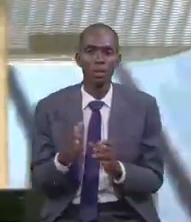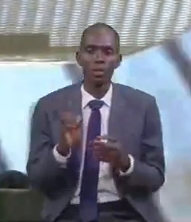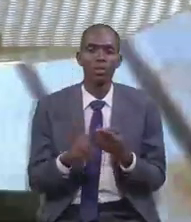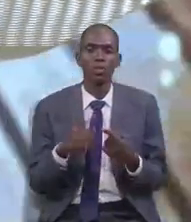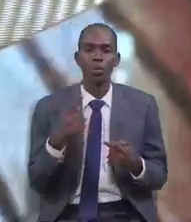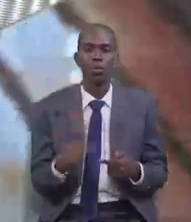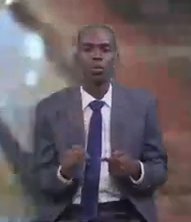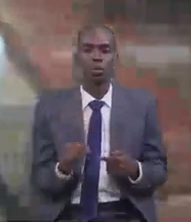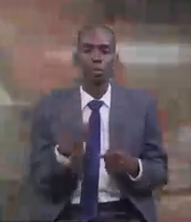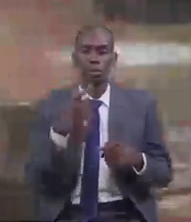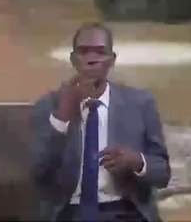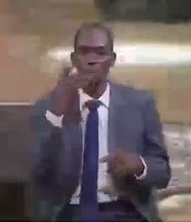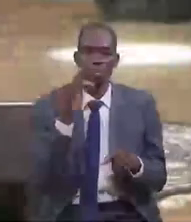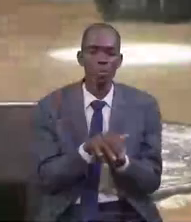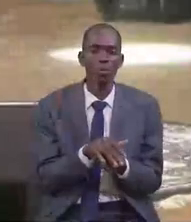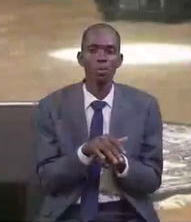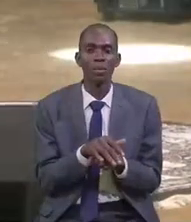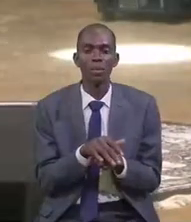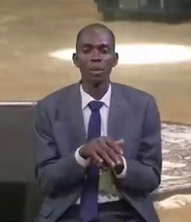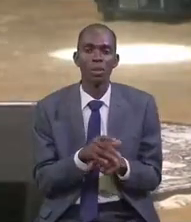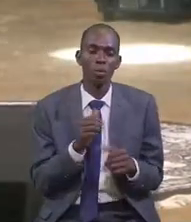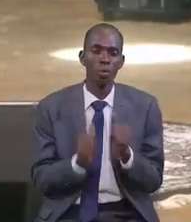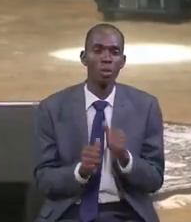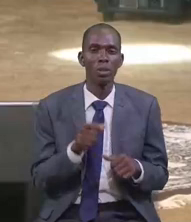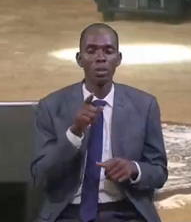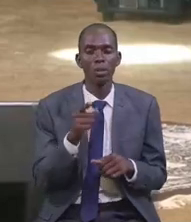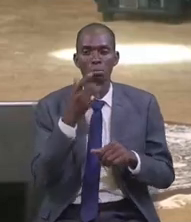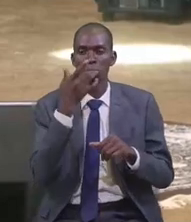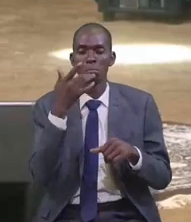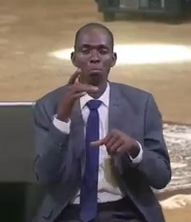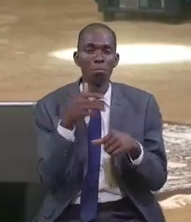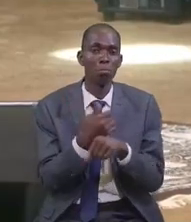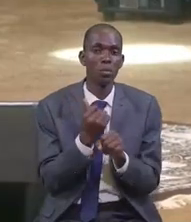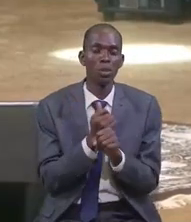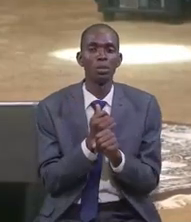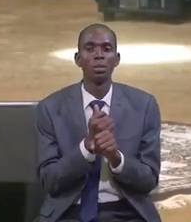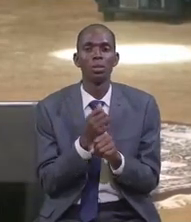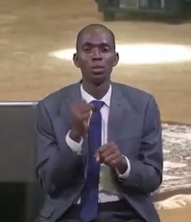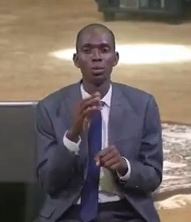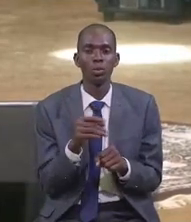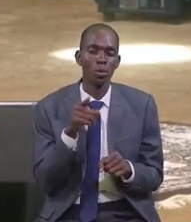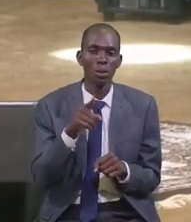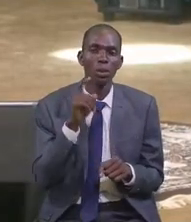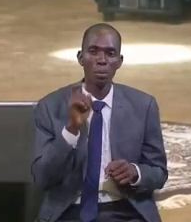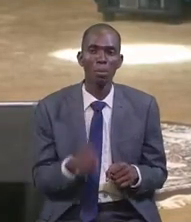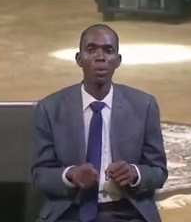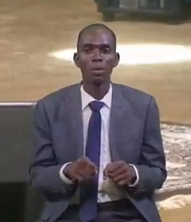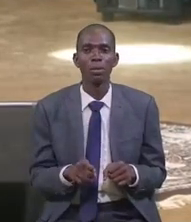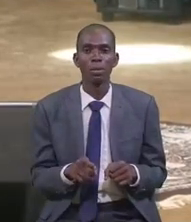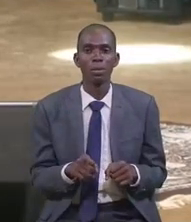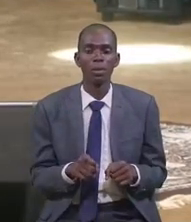ordonné pour le vœu qu'il a fait selon la loi de son naziréat.